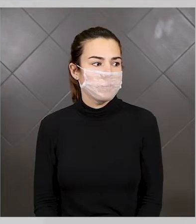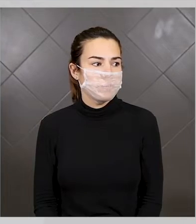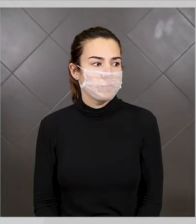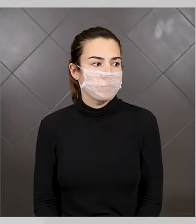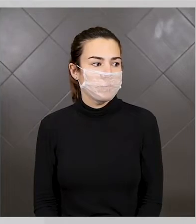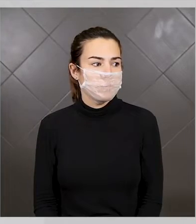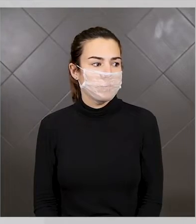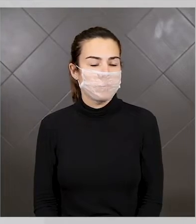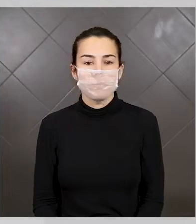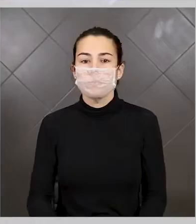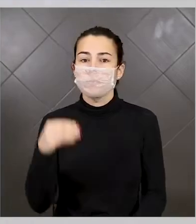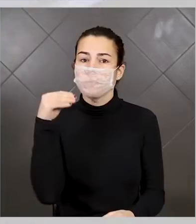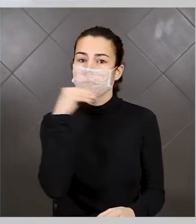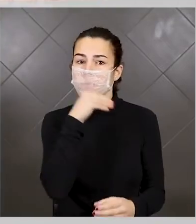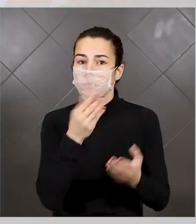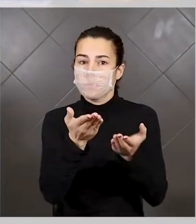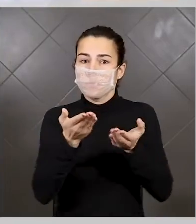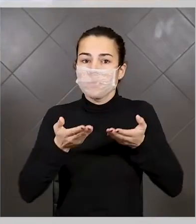li donarem la volta